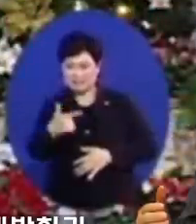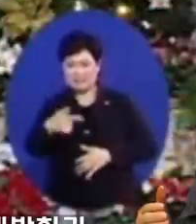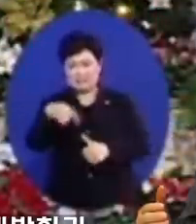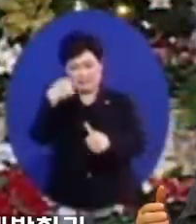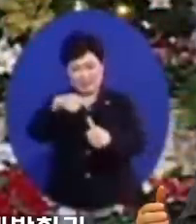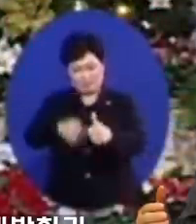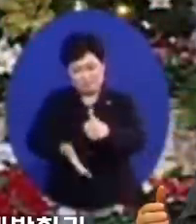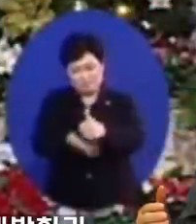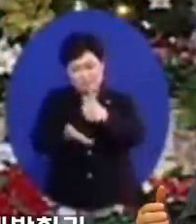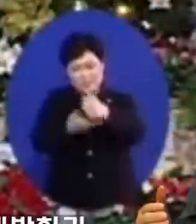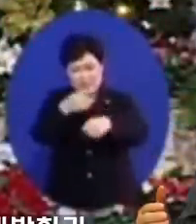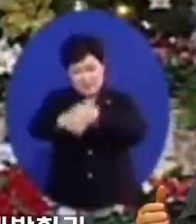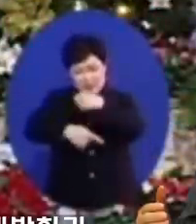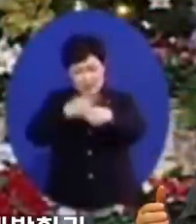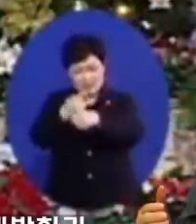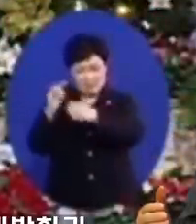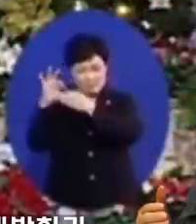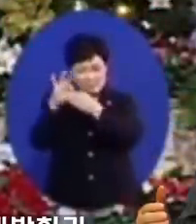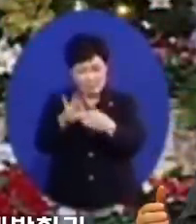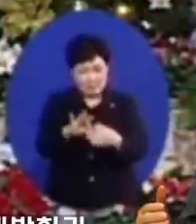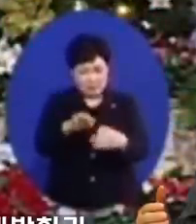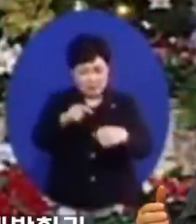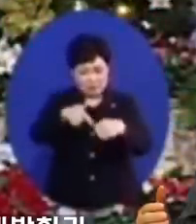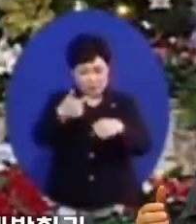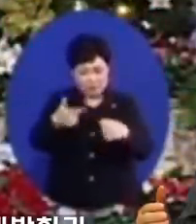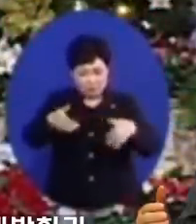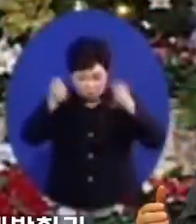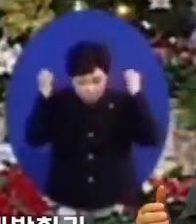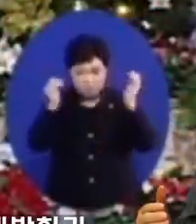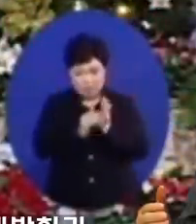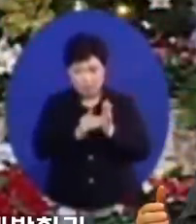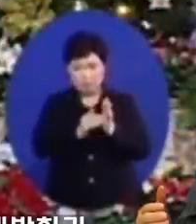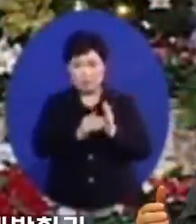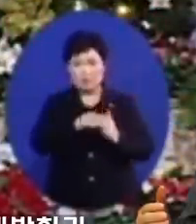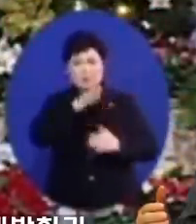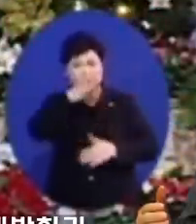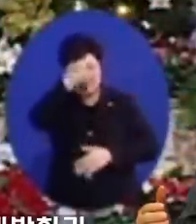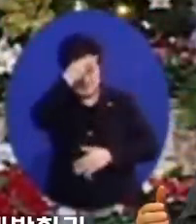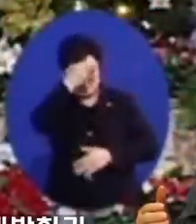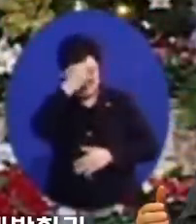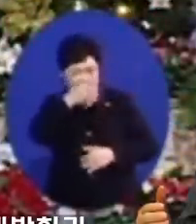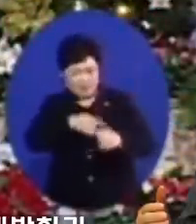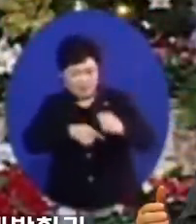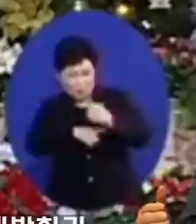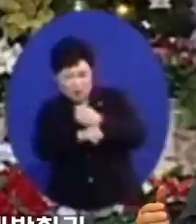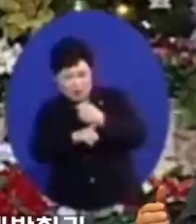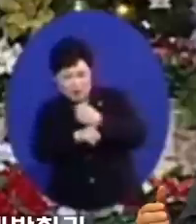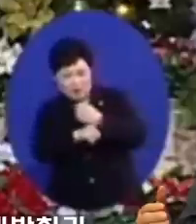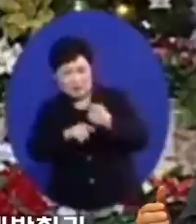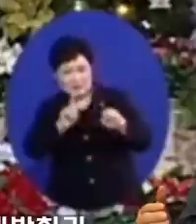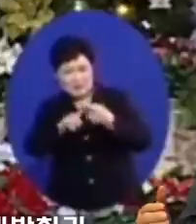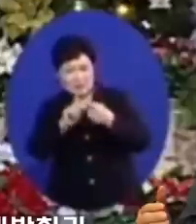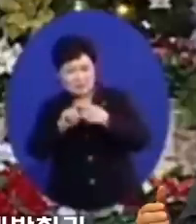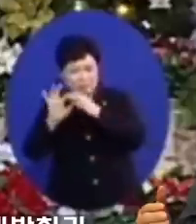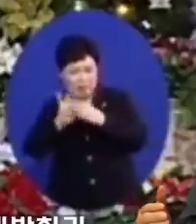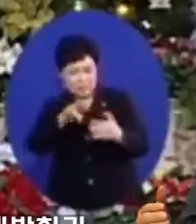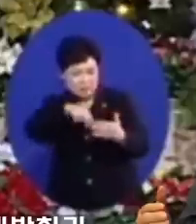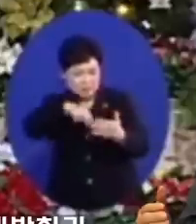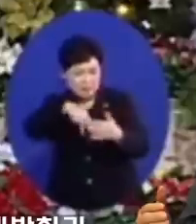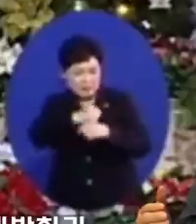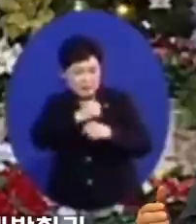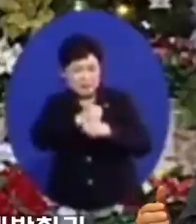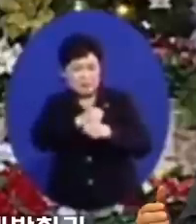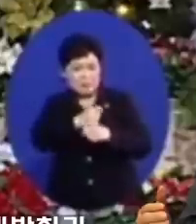가르쳐서 1년 내에 6학년을 마치게 하고 그가 소질이 있는 과학책을 어머니가 계속 읽도록 해주어서 발명가의